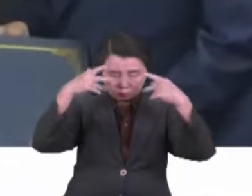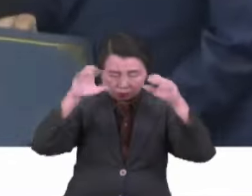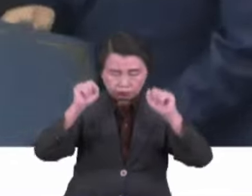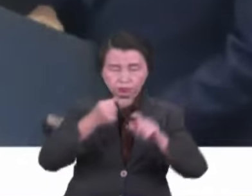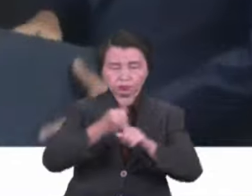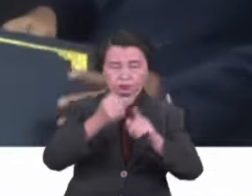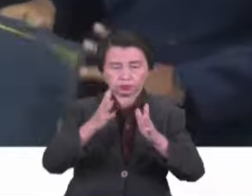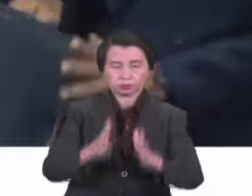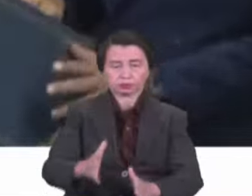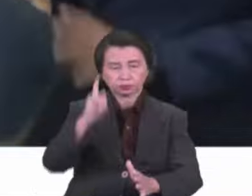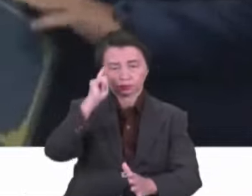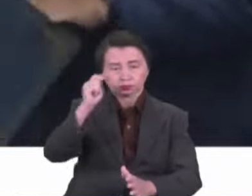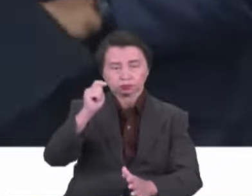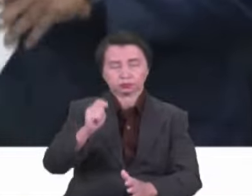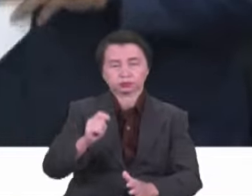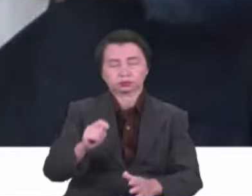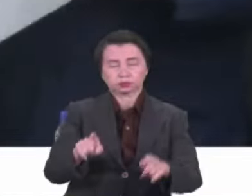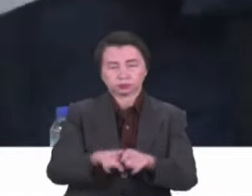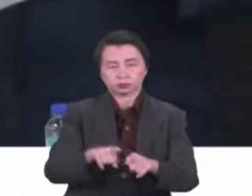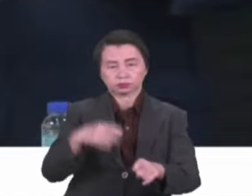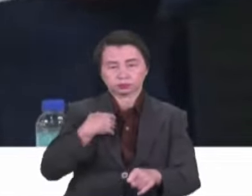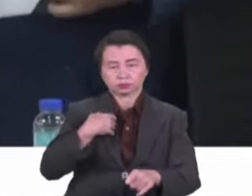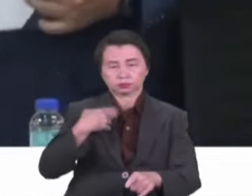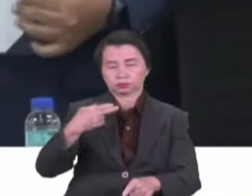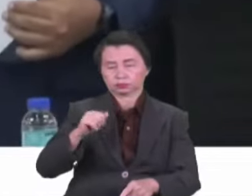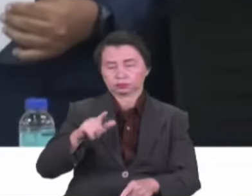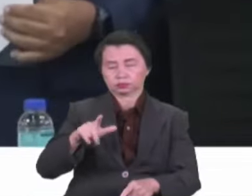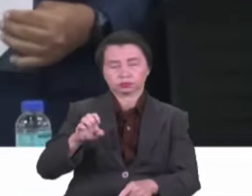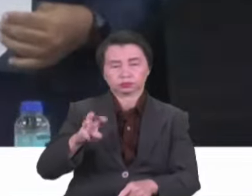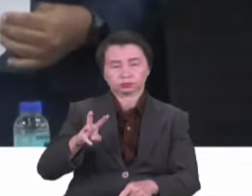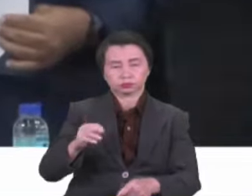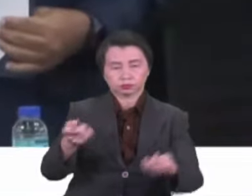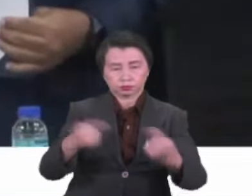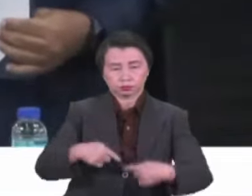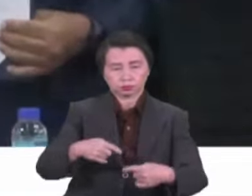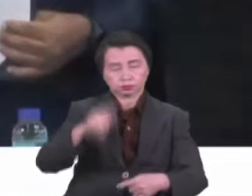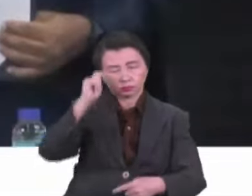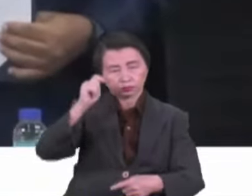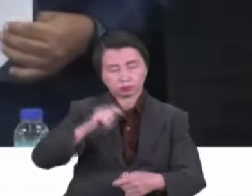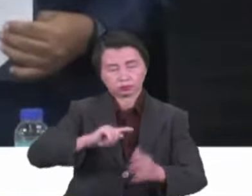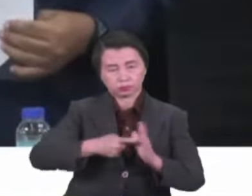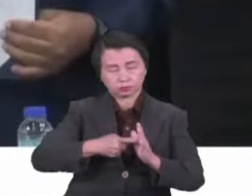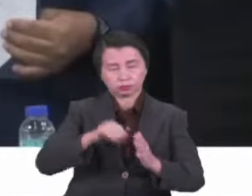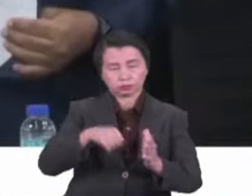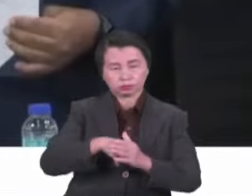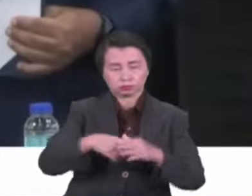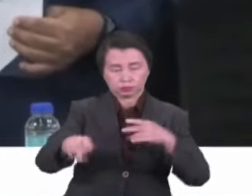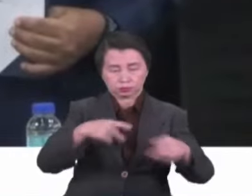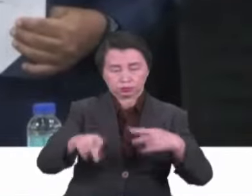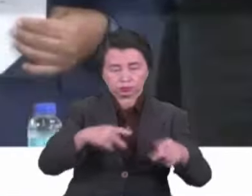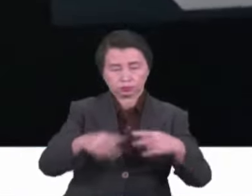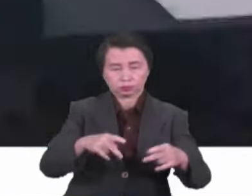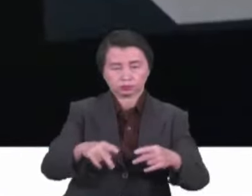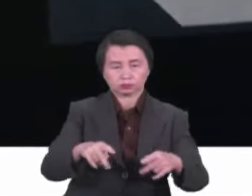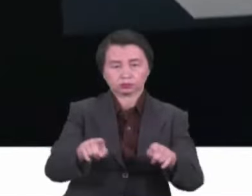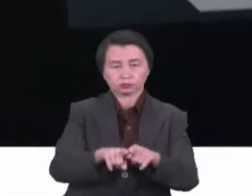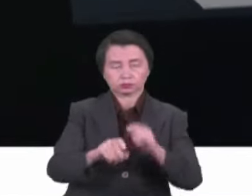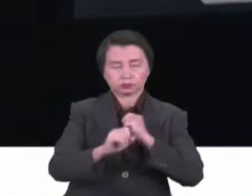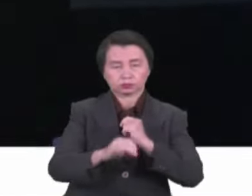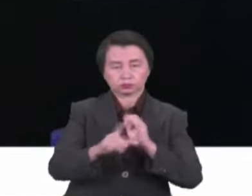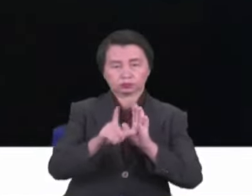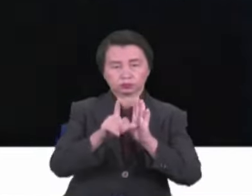Eksekutif Terengganu Incorporation, Burhanuddin Hilmi Muhammad Elias Harun. Penajaan itu bakal menjana peluang dalam aspek pemasaran strategik seperti